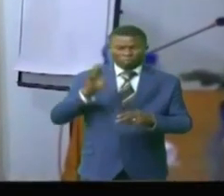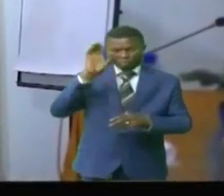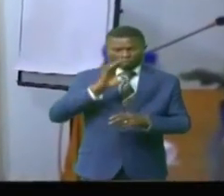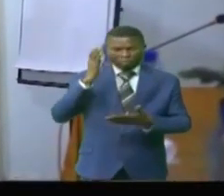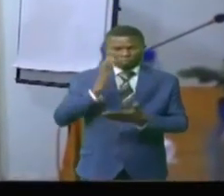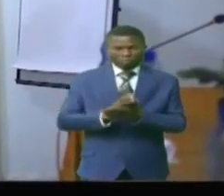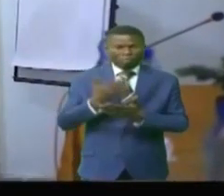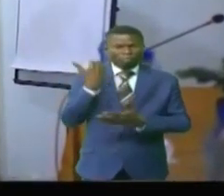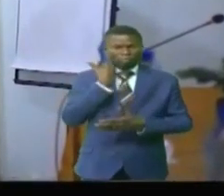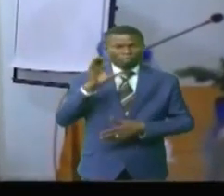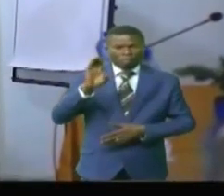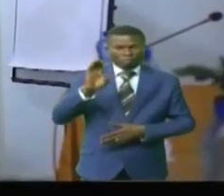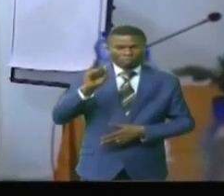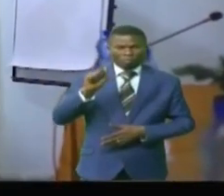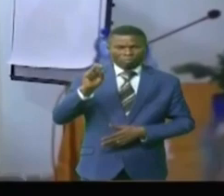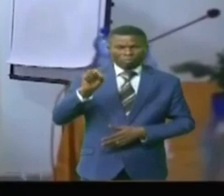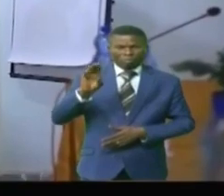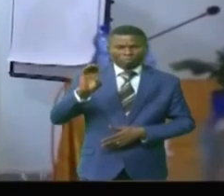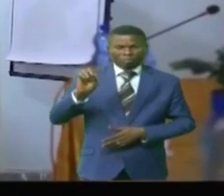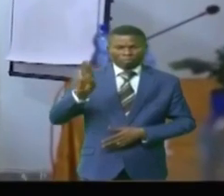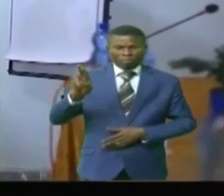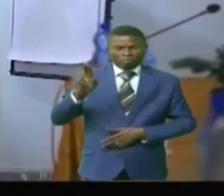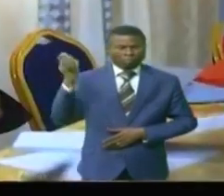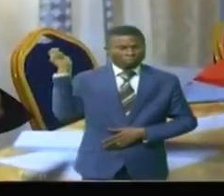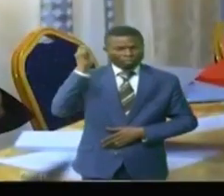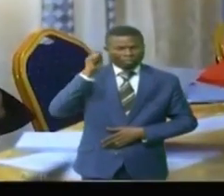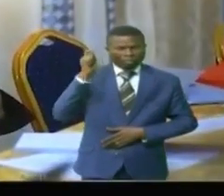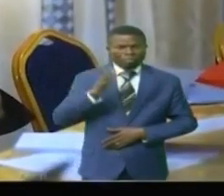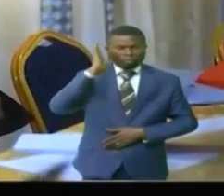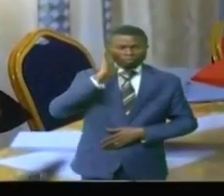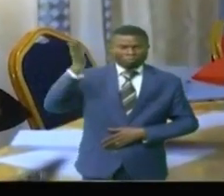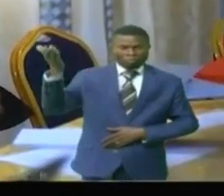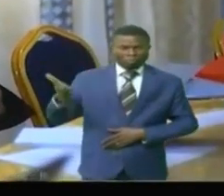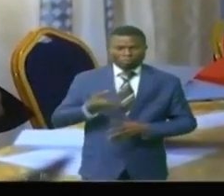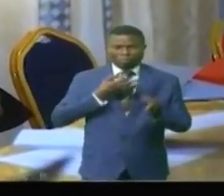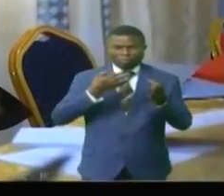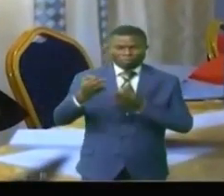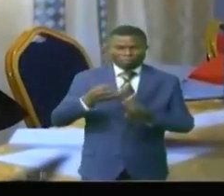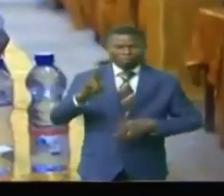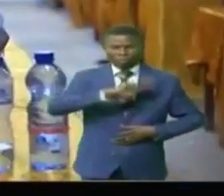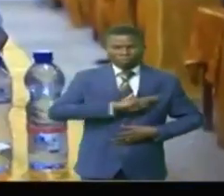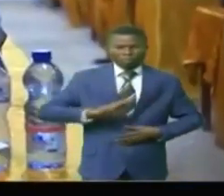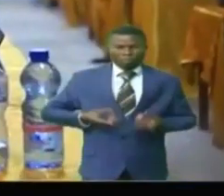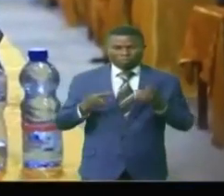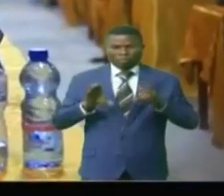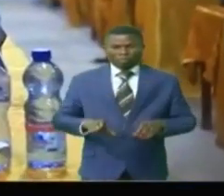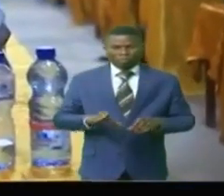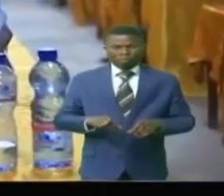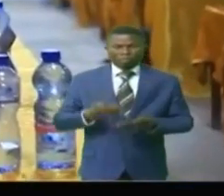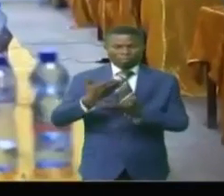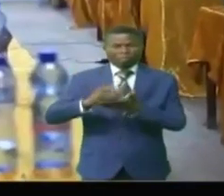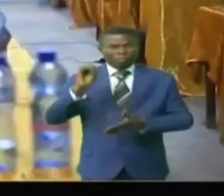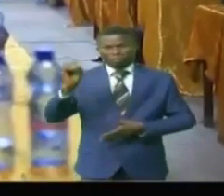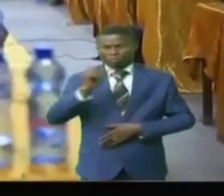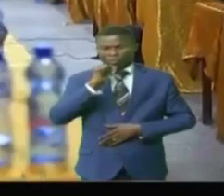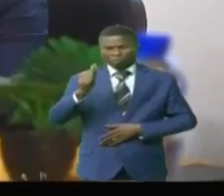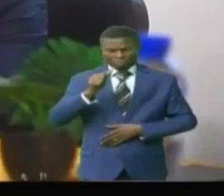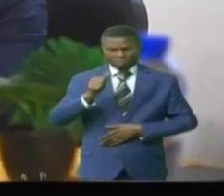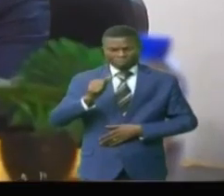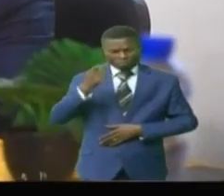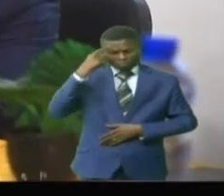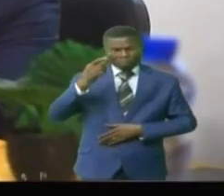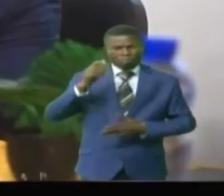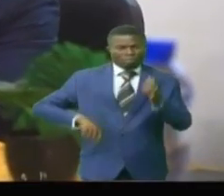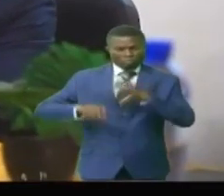les cancers, le professeur Bienvenu Leboisé, qui a signifié que la RDC n'est plus au stade zéro dans la lutte contre